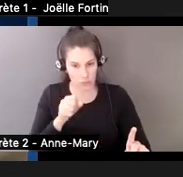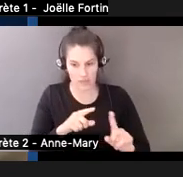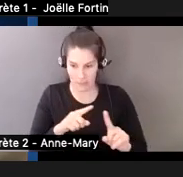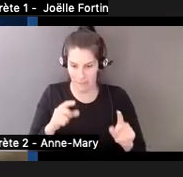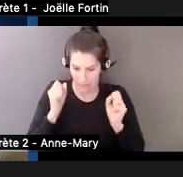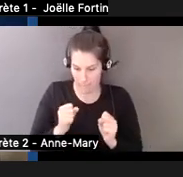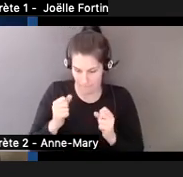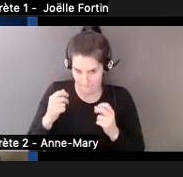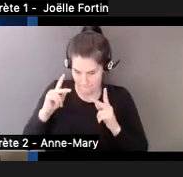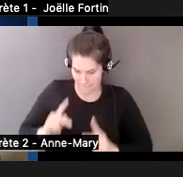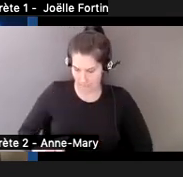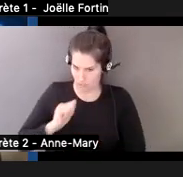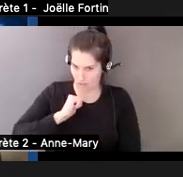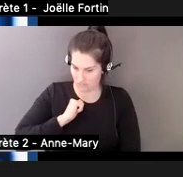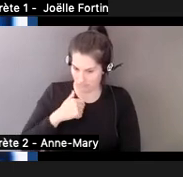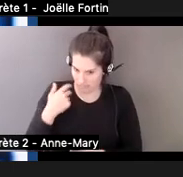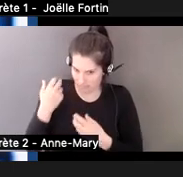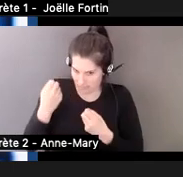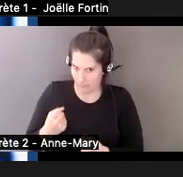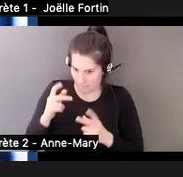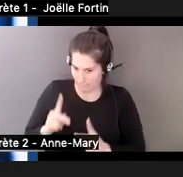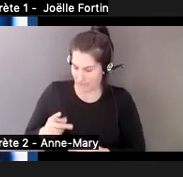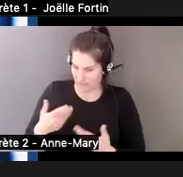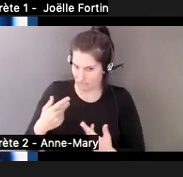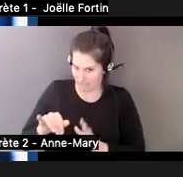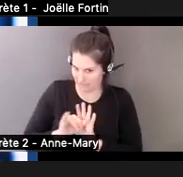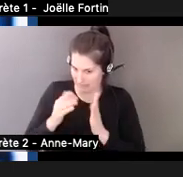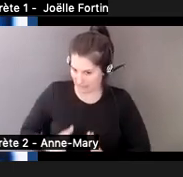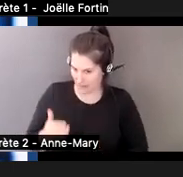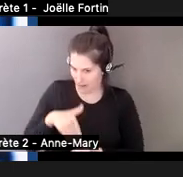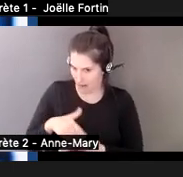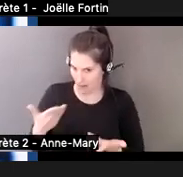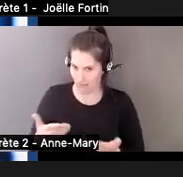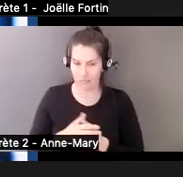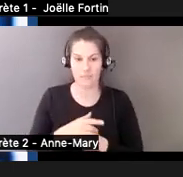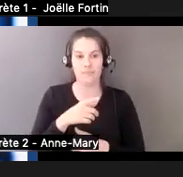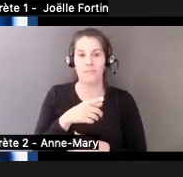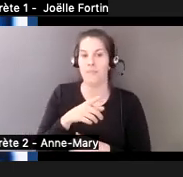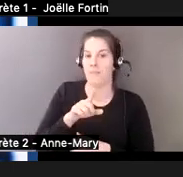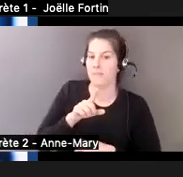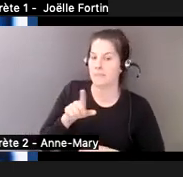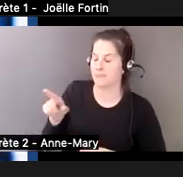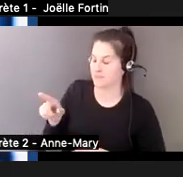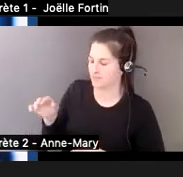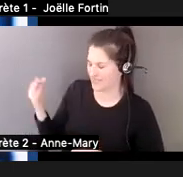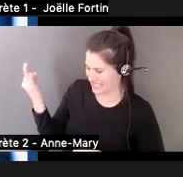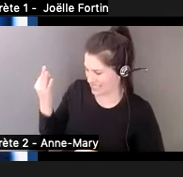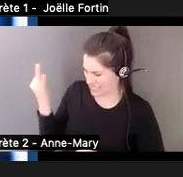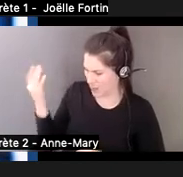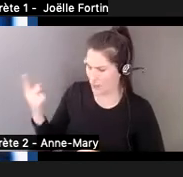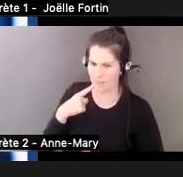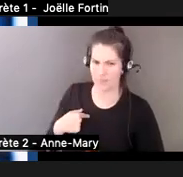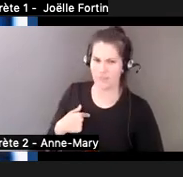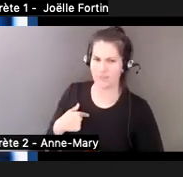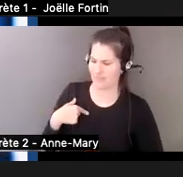Bienveillante, d'ailleurs. Dans un des discours que vous avez prononcé au fil des années, vous dites quelque chose de très intéressant qui nous